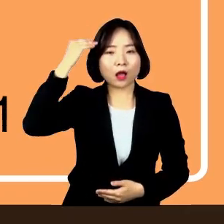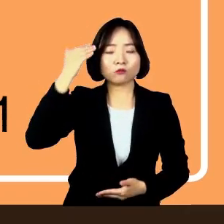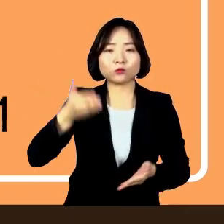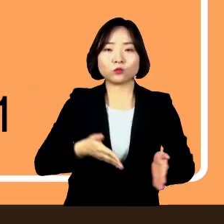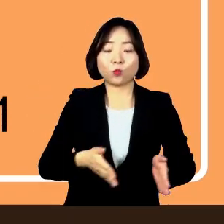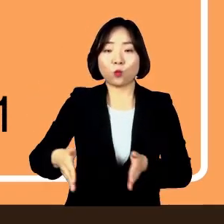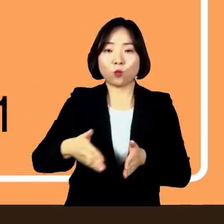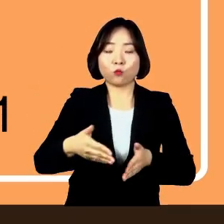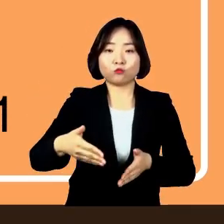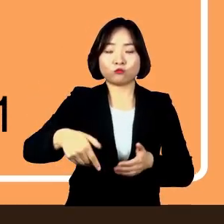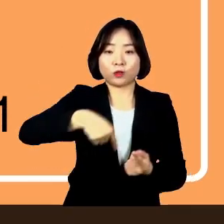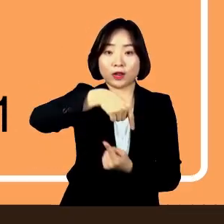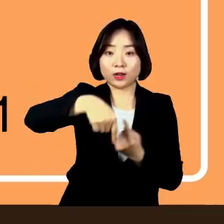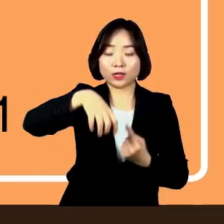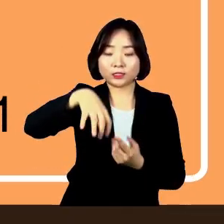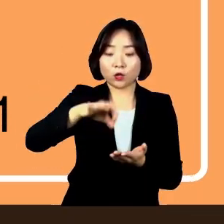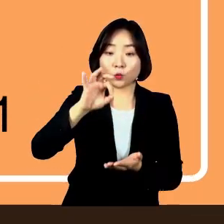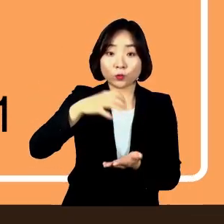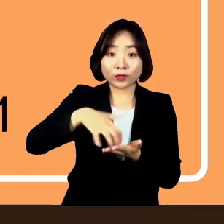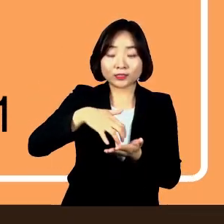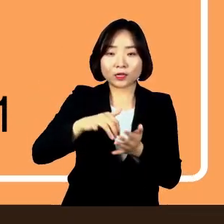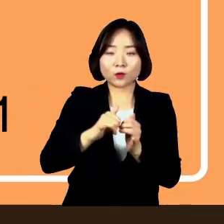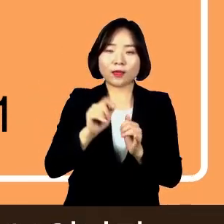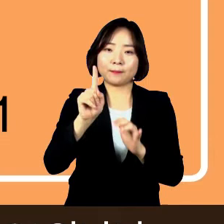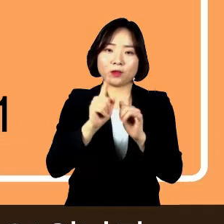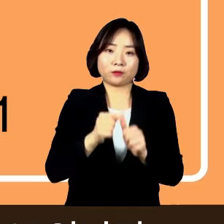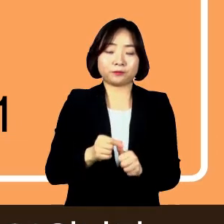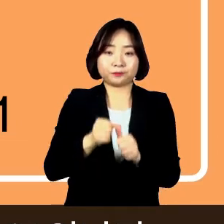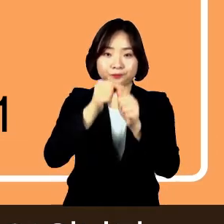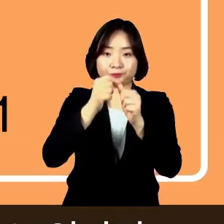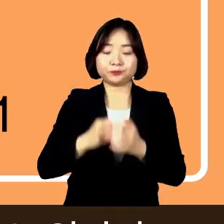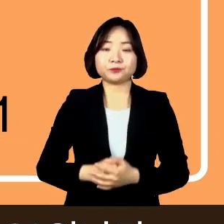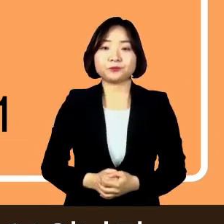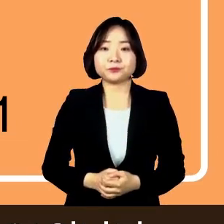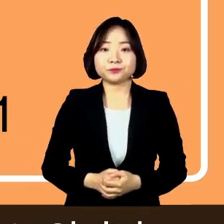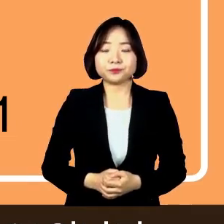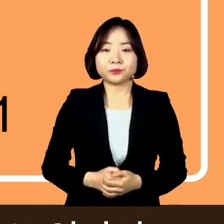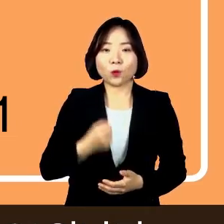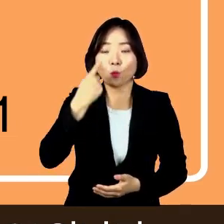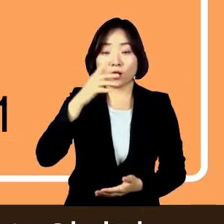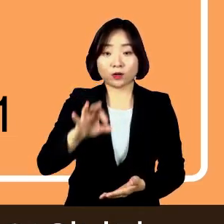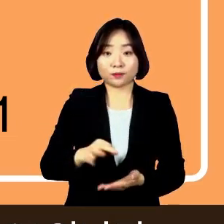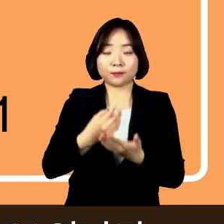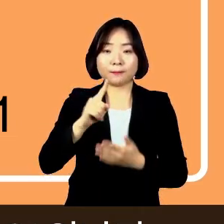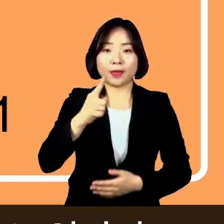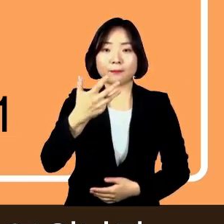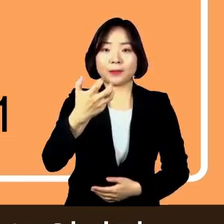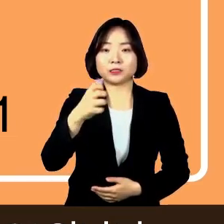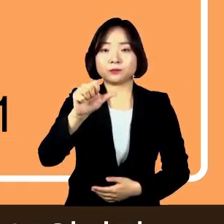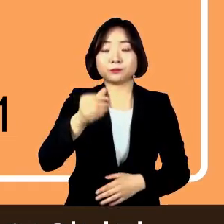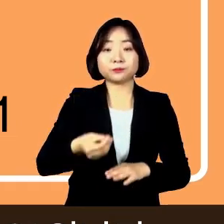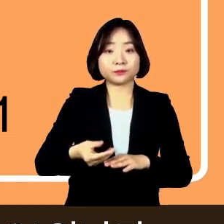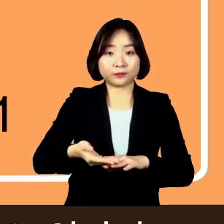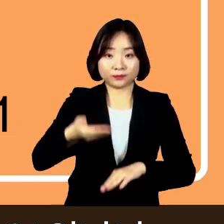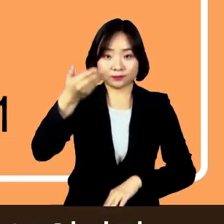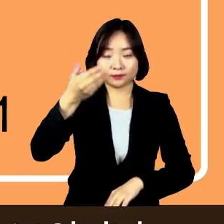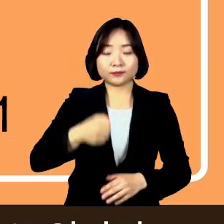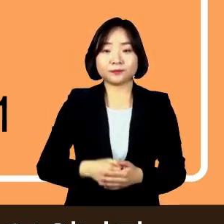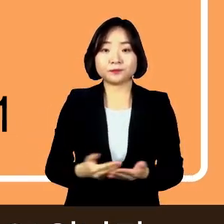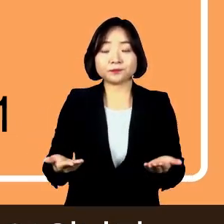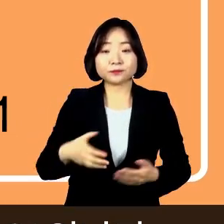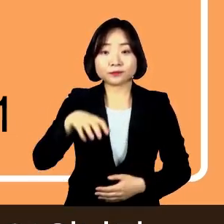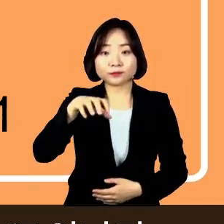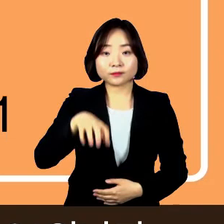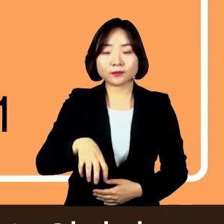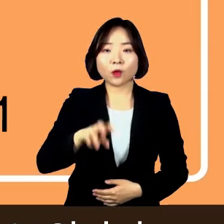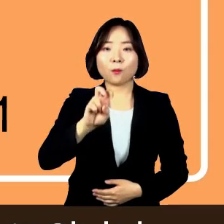한국도로운영관리에서 톨게이트 요금 징수원 1명을 모집합니다. 임금은 월급 185만 원 이상이며 근무지는 천안시